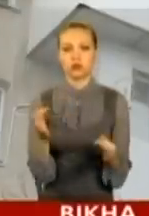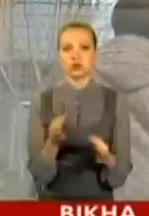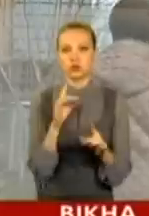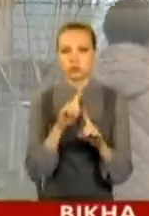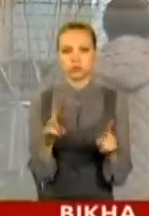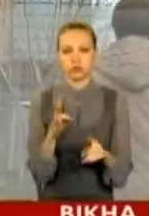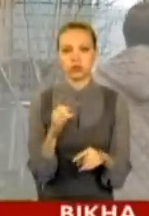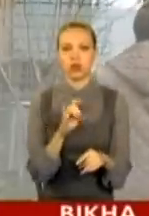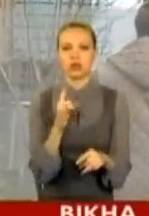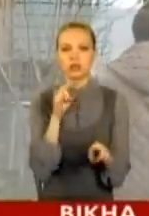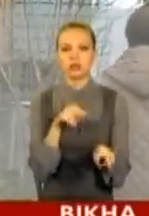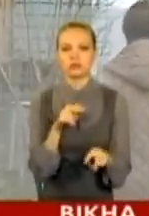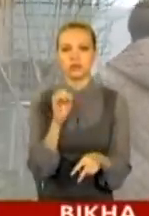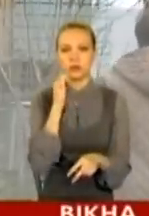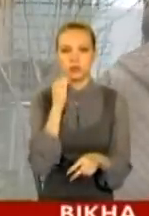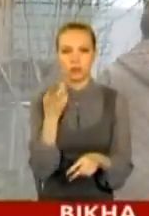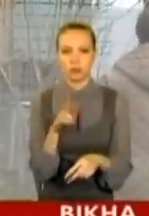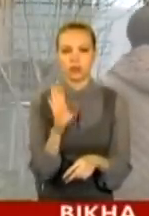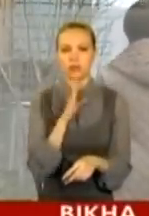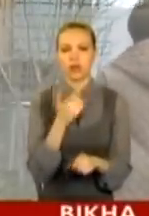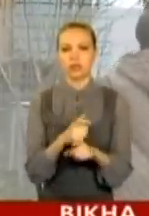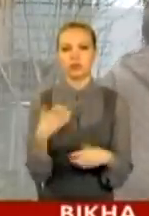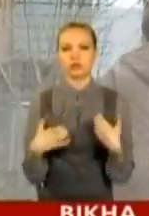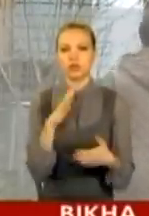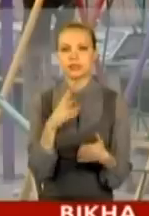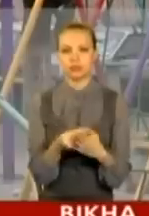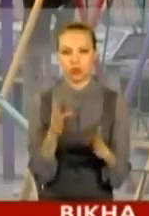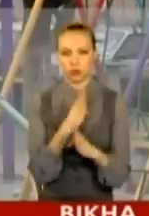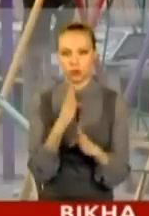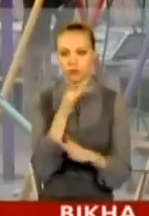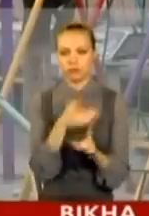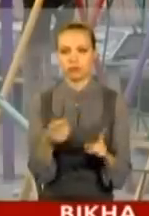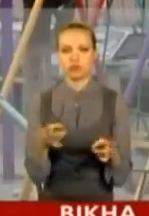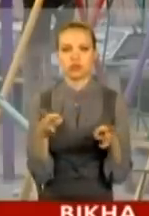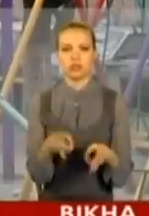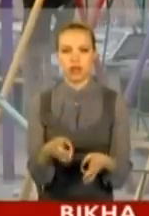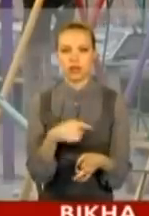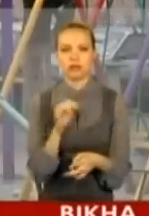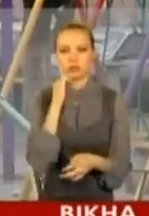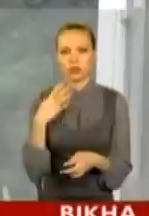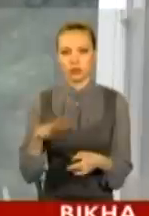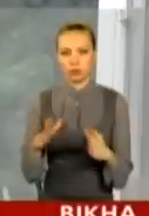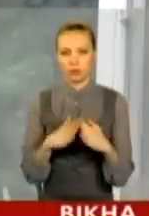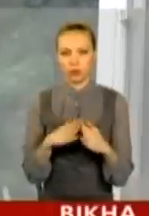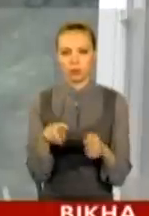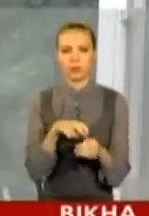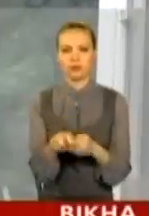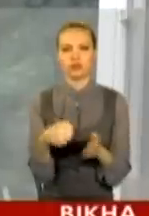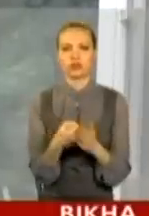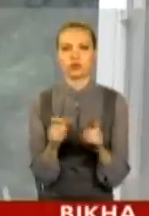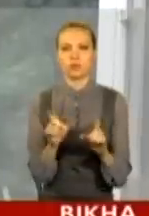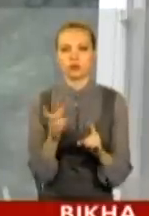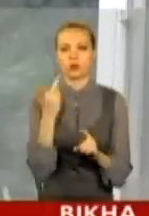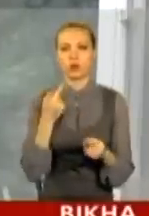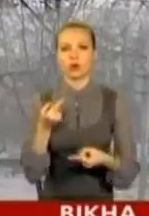Каже, дитину гляділа прабабця. Мати більше переймалася своєю долею. Під час трагедії прабабці не було вдома. Вийшла до магазину.